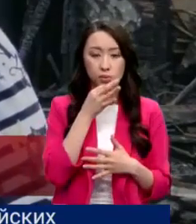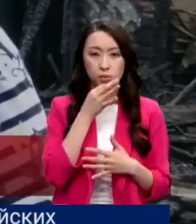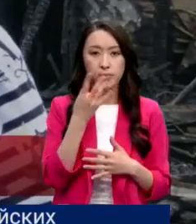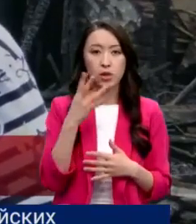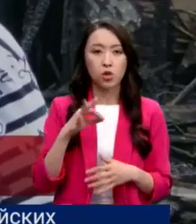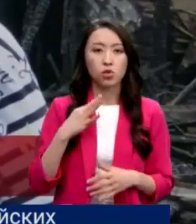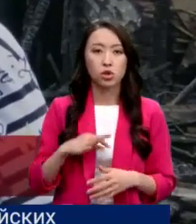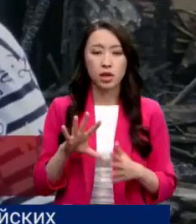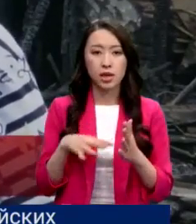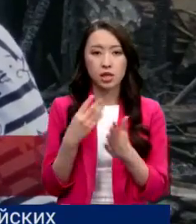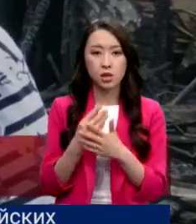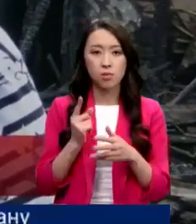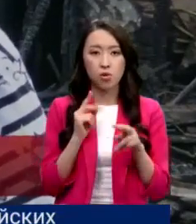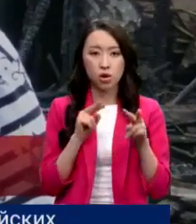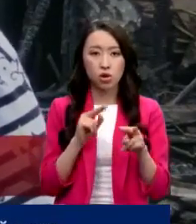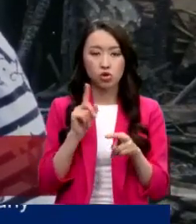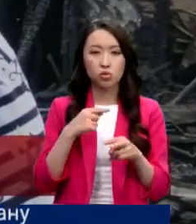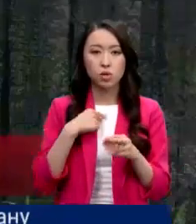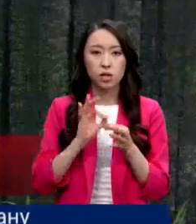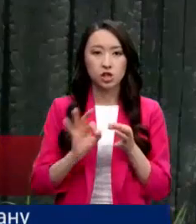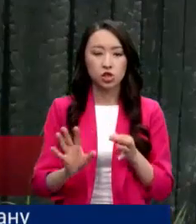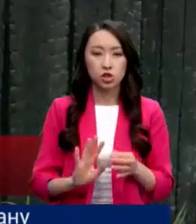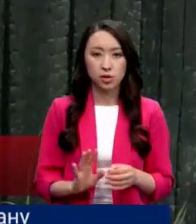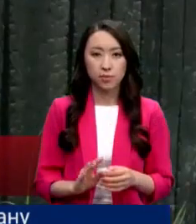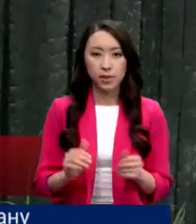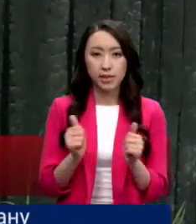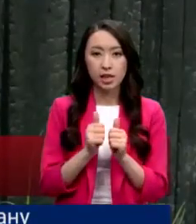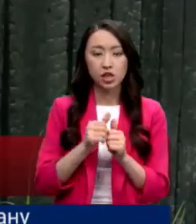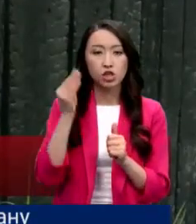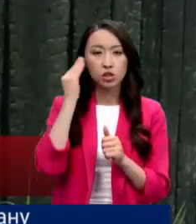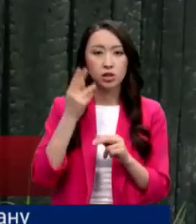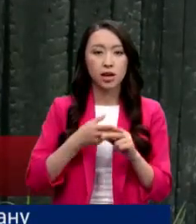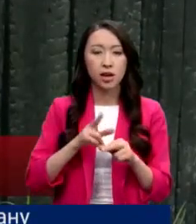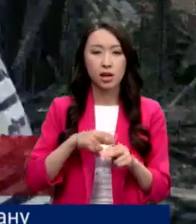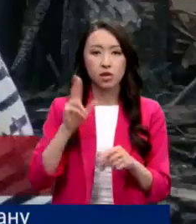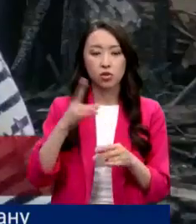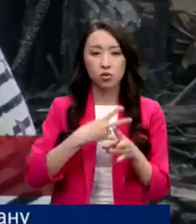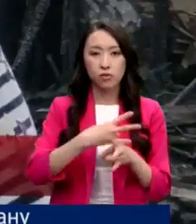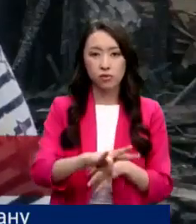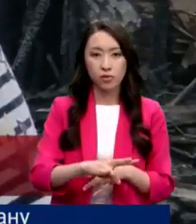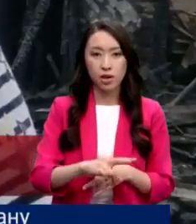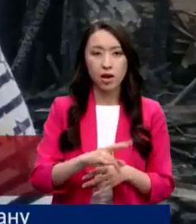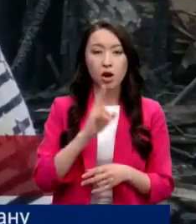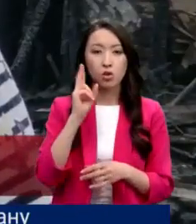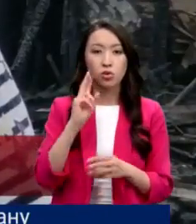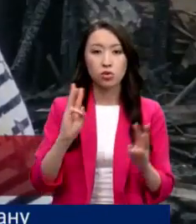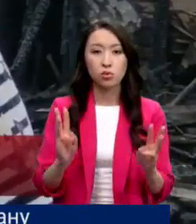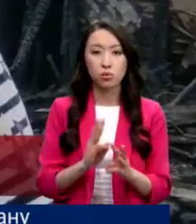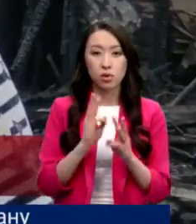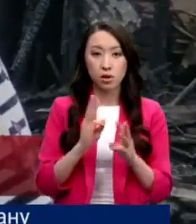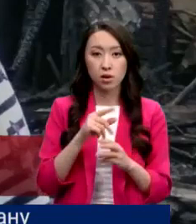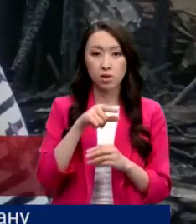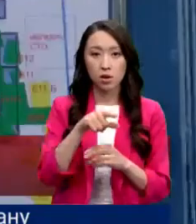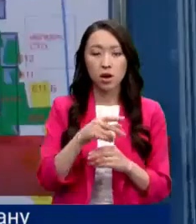Ну, сын у меня до сих пор караулит, чтобы нас тоже не сожгли. Соседи считают, что это поджигают. Сказали, кто погорел, они вообще